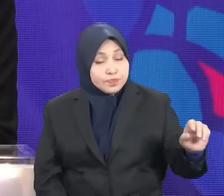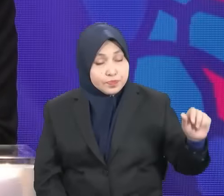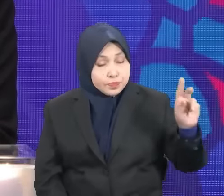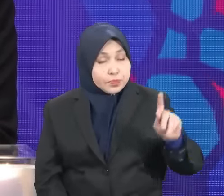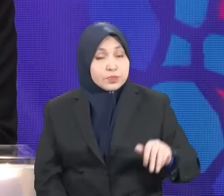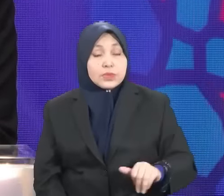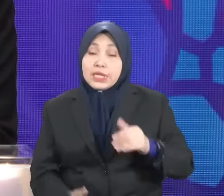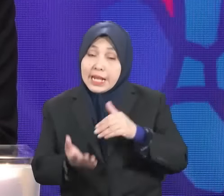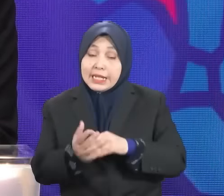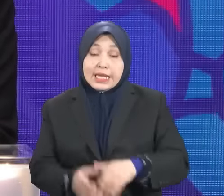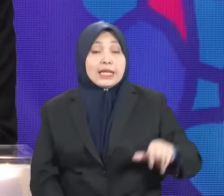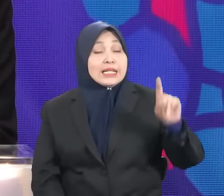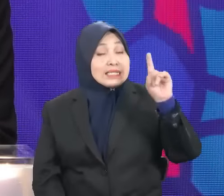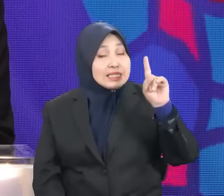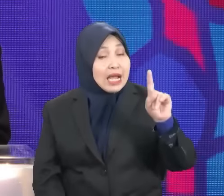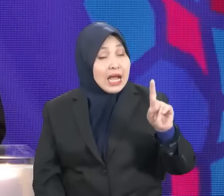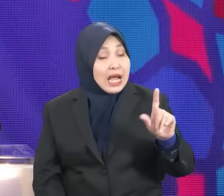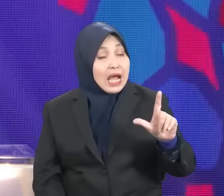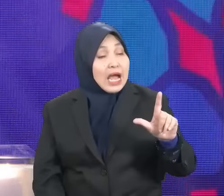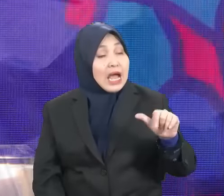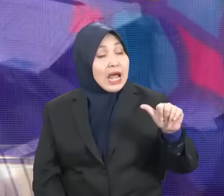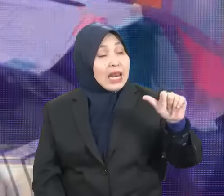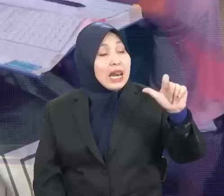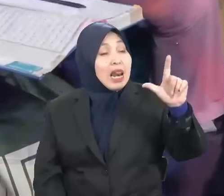satu dua tiga